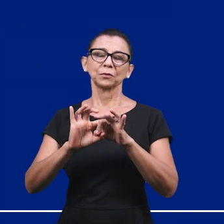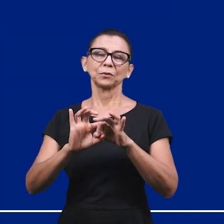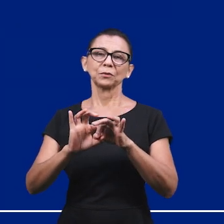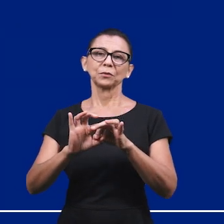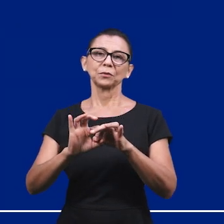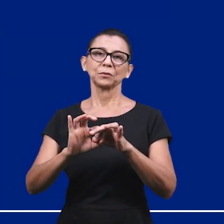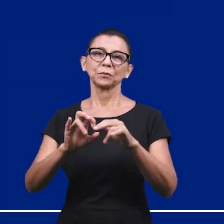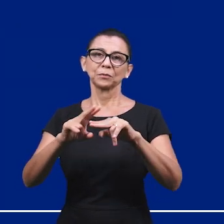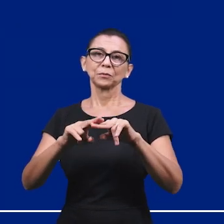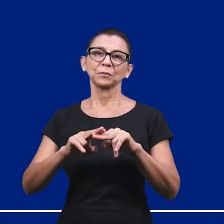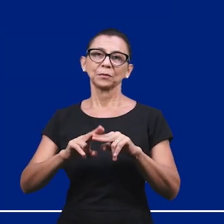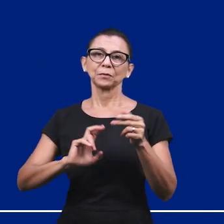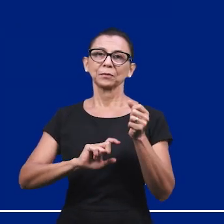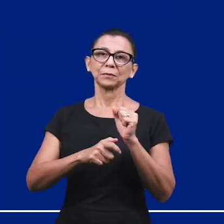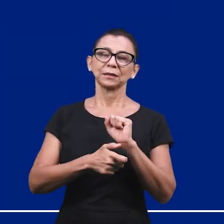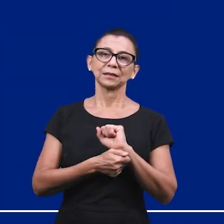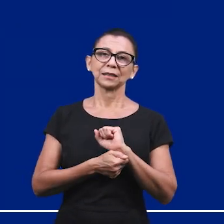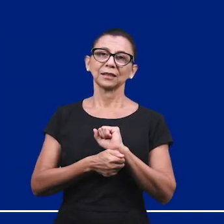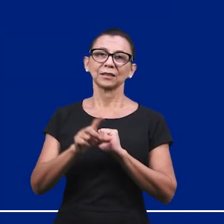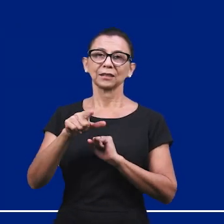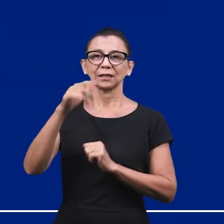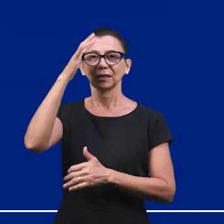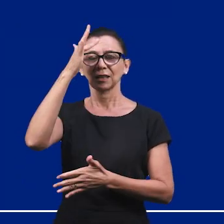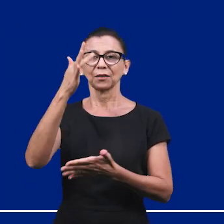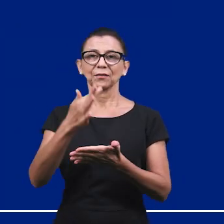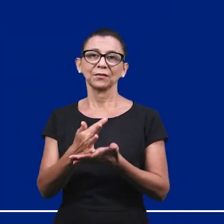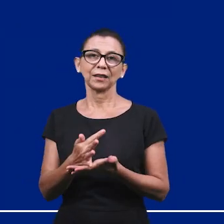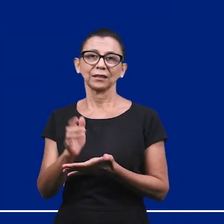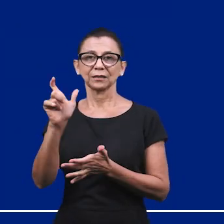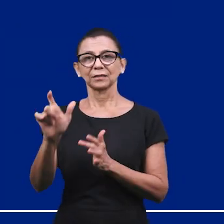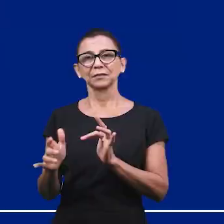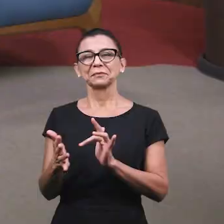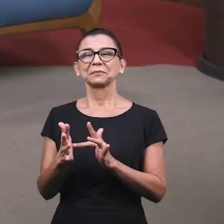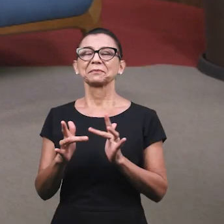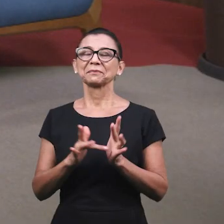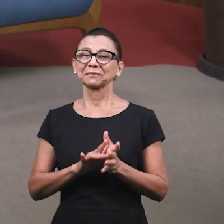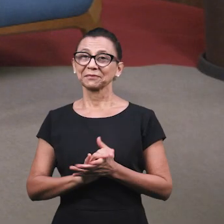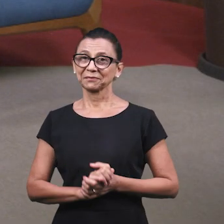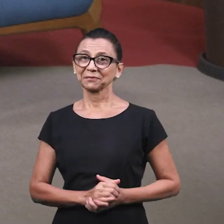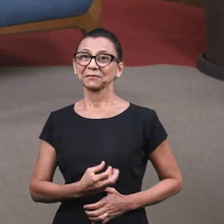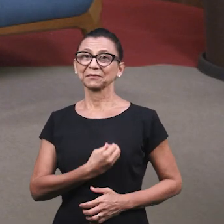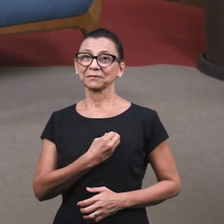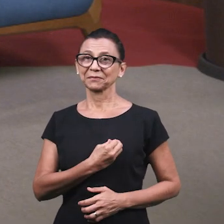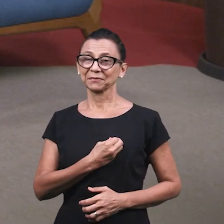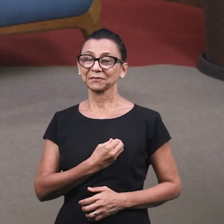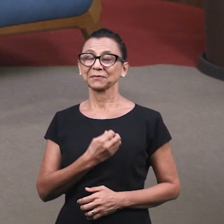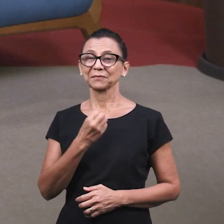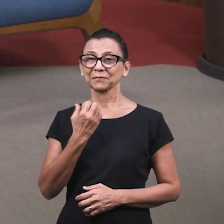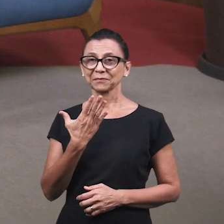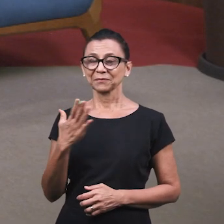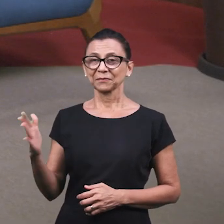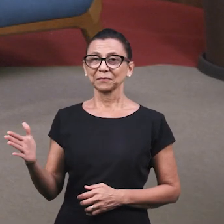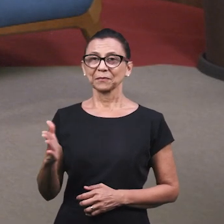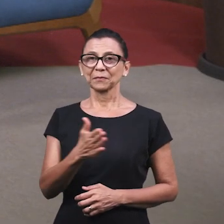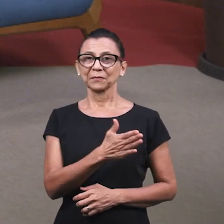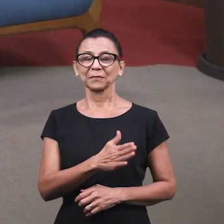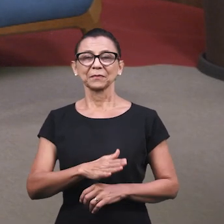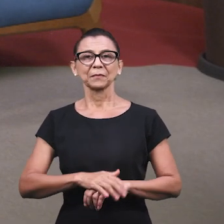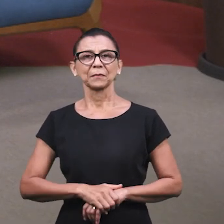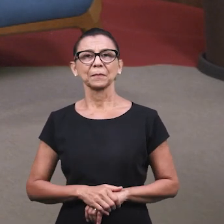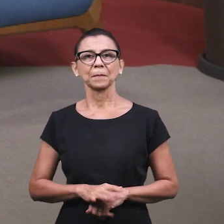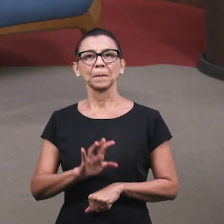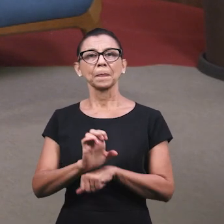et par le mystère qui est la foi en Jésus. Participation de Sibelle Dante. Aussi, Laurent de